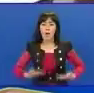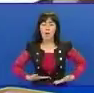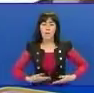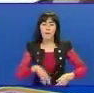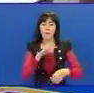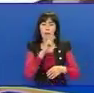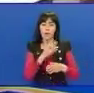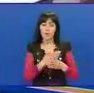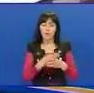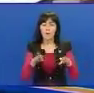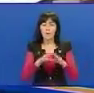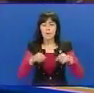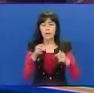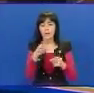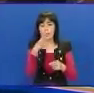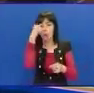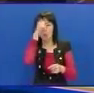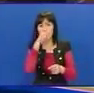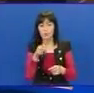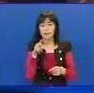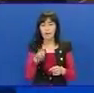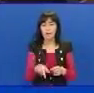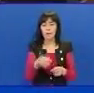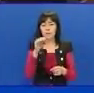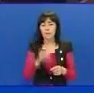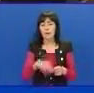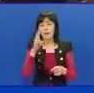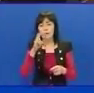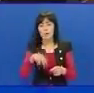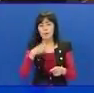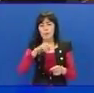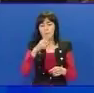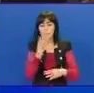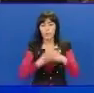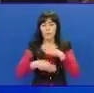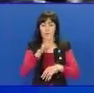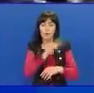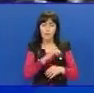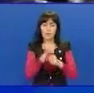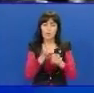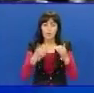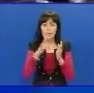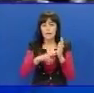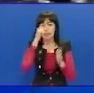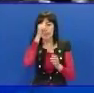қызметтермен қамтылған. 2014 жылы 2221 мүгедек жұмысқа орналасса, биылғы 8